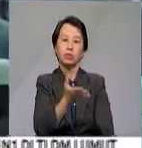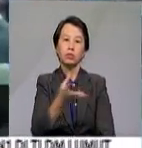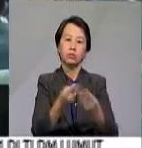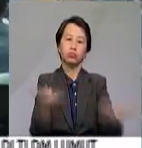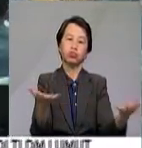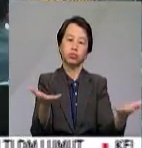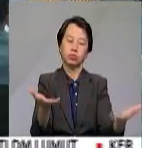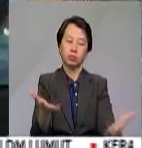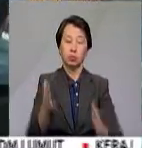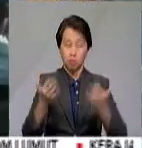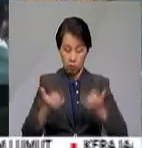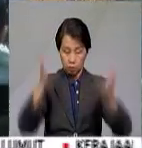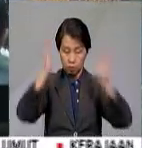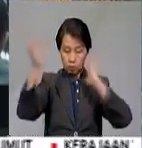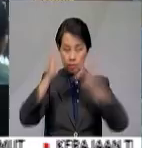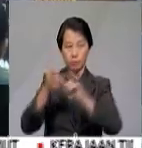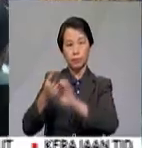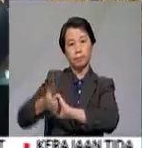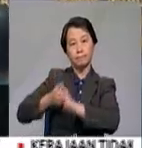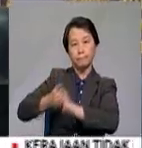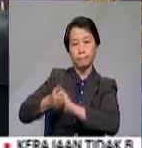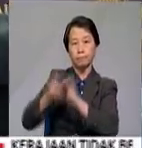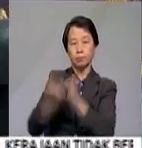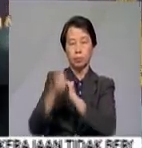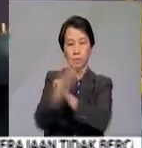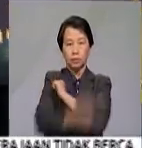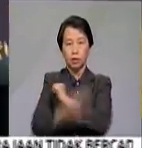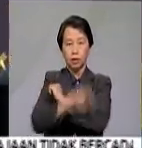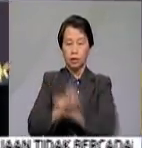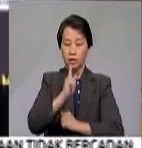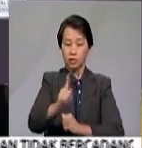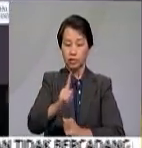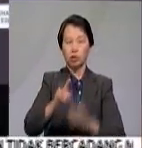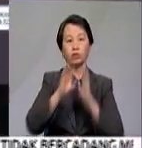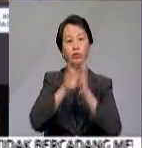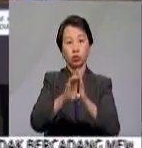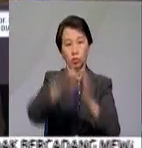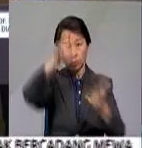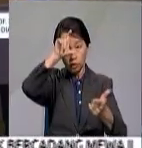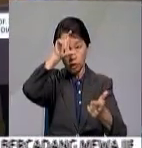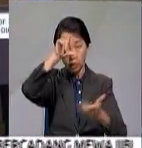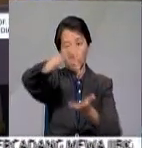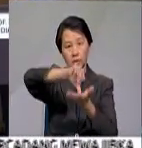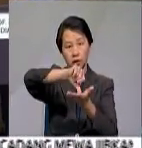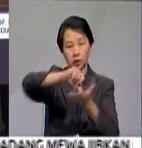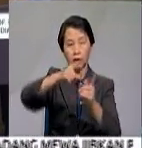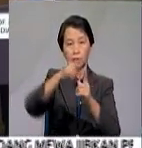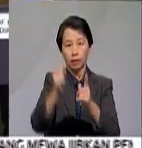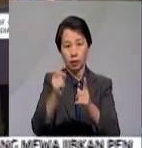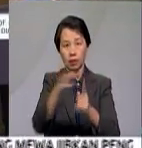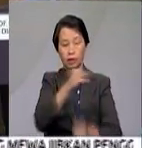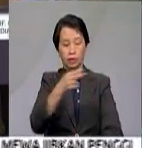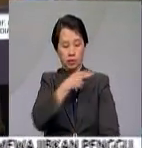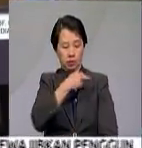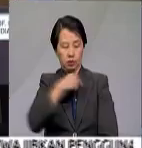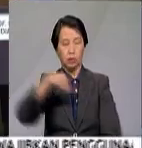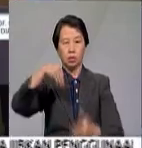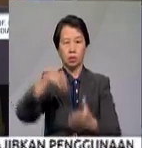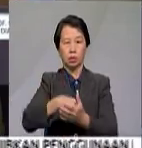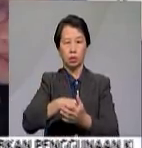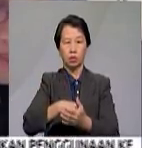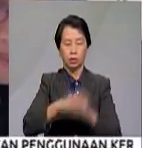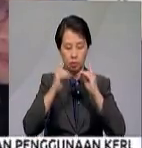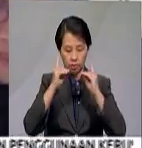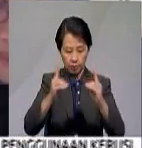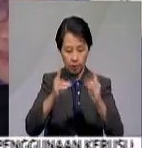Ketika ini, Malaysia erat menjalin kerjasama dengan negara-negara Islam lain seperti Turki, Iran, Pakistan dan Indonesia dalam aspek